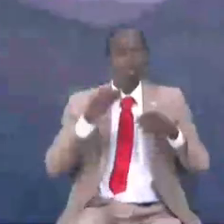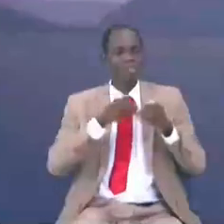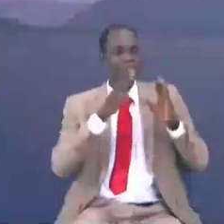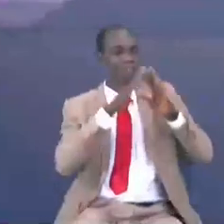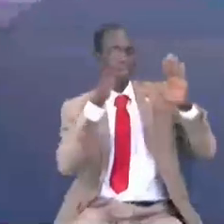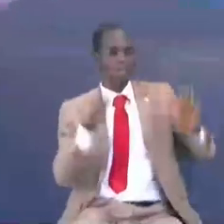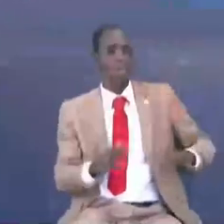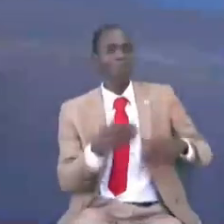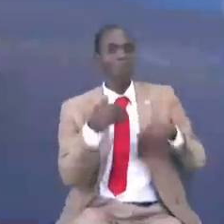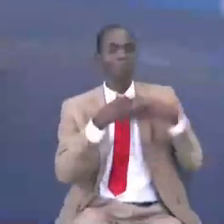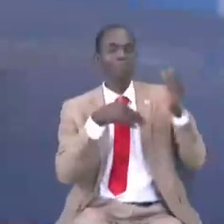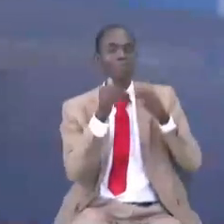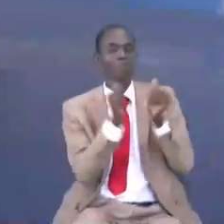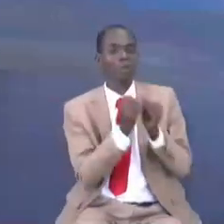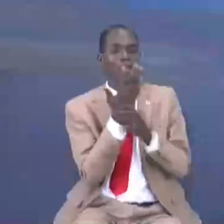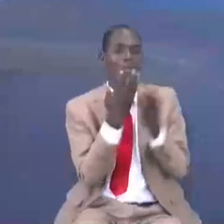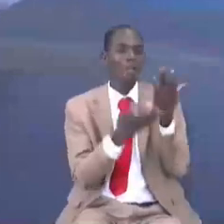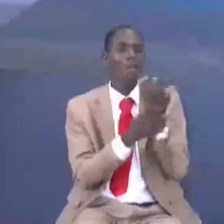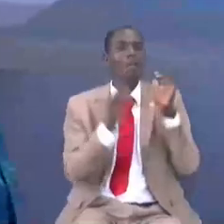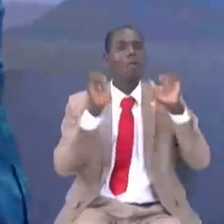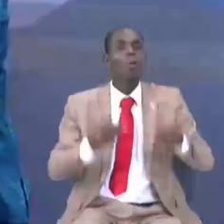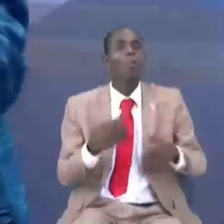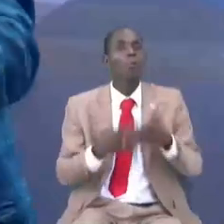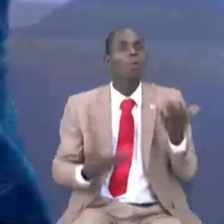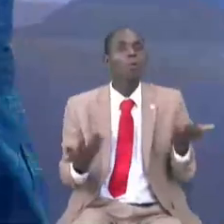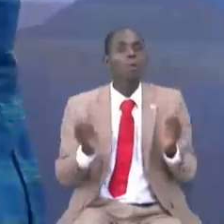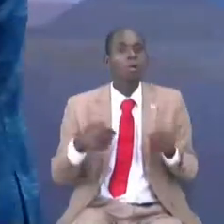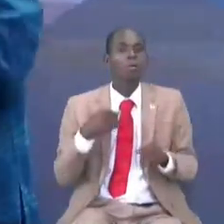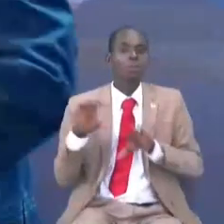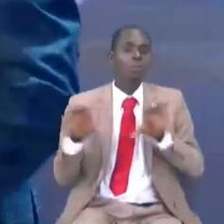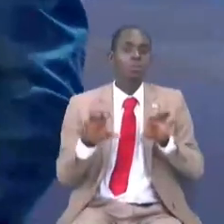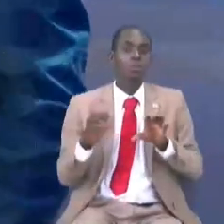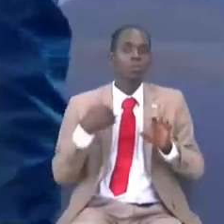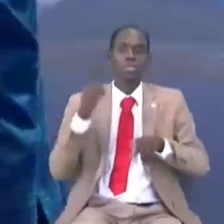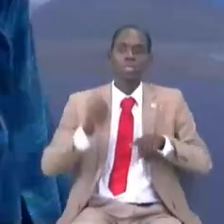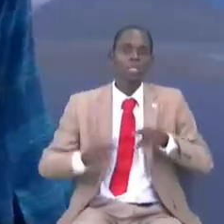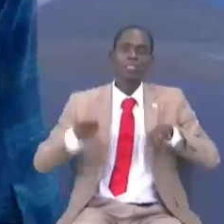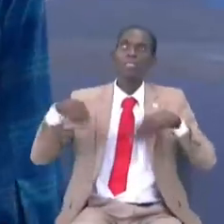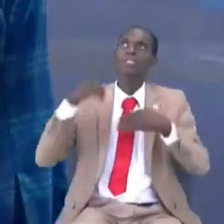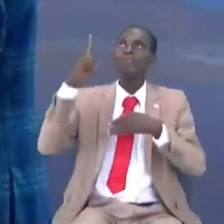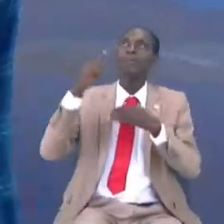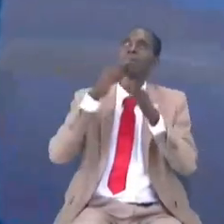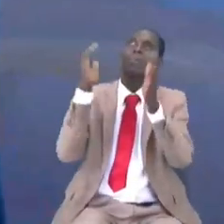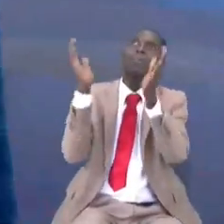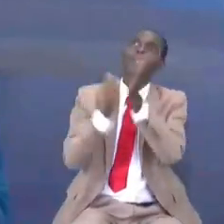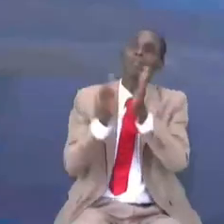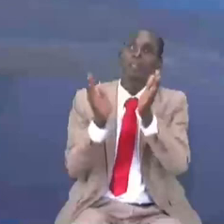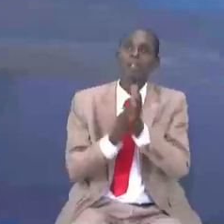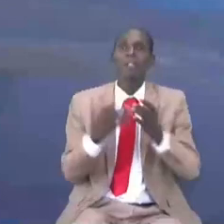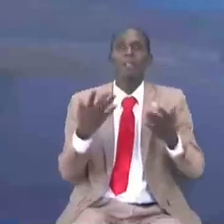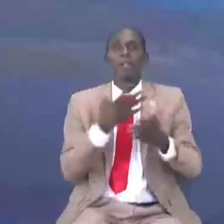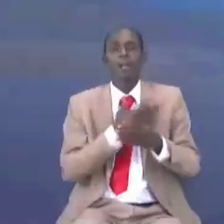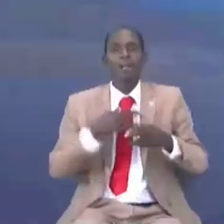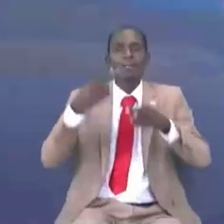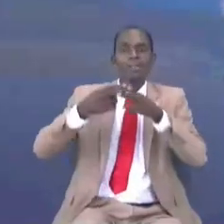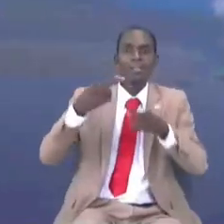pouvons pas lui donner des louanges de chef. Et ses titres et ses danses-là. Il